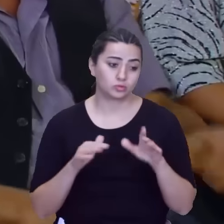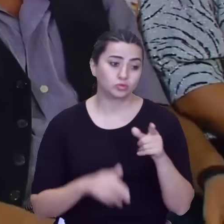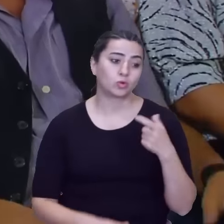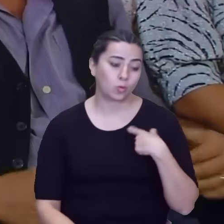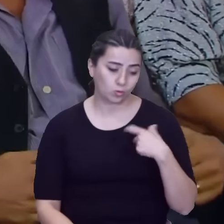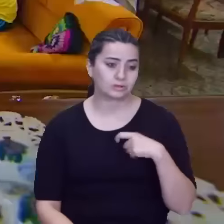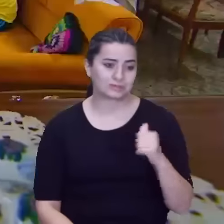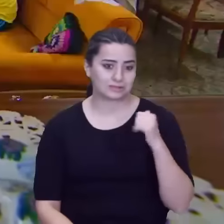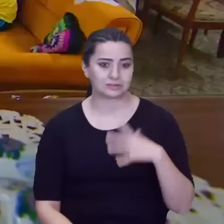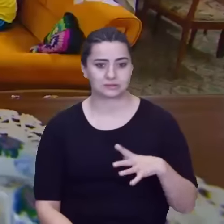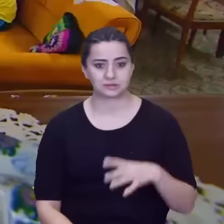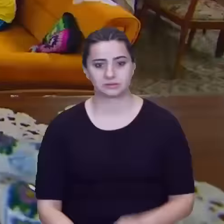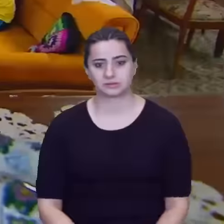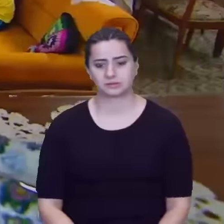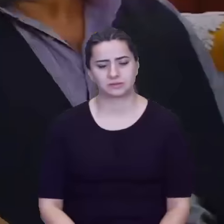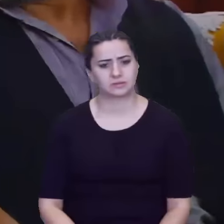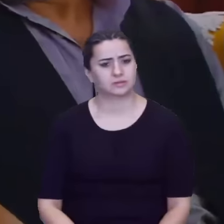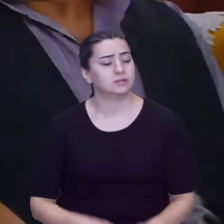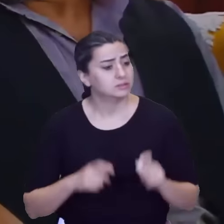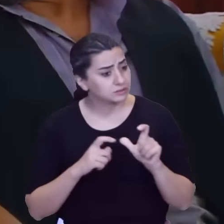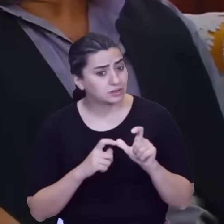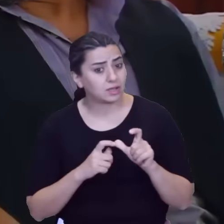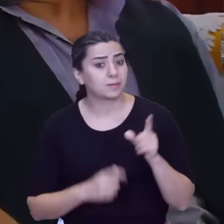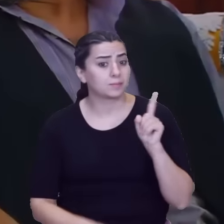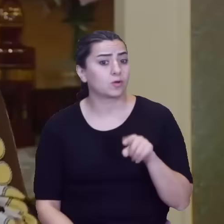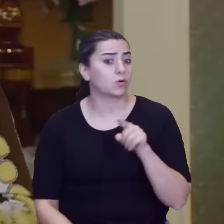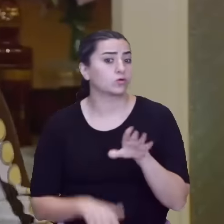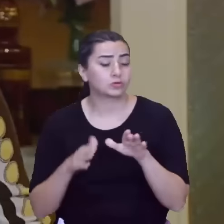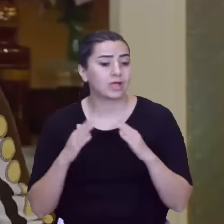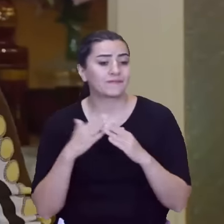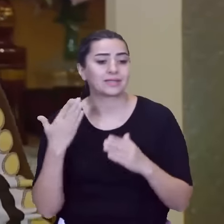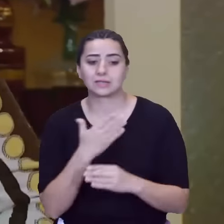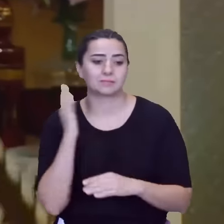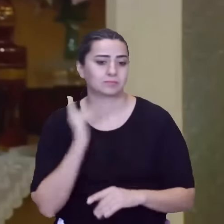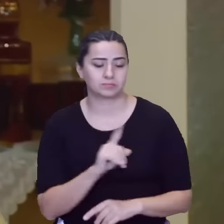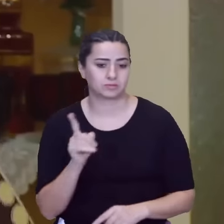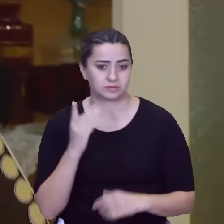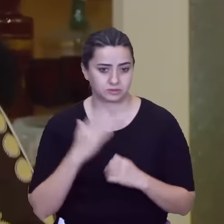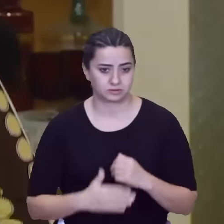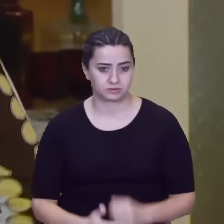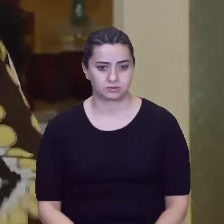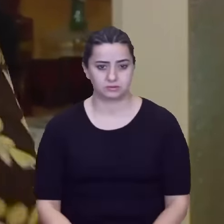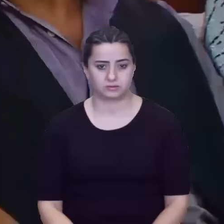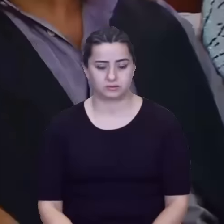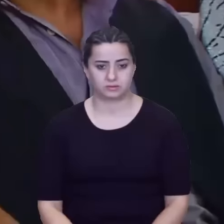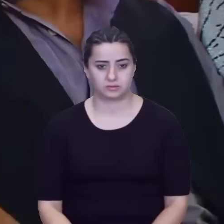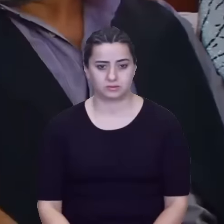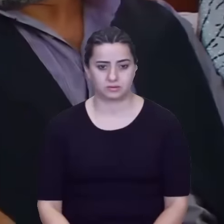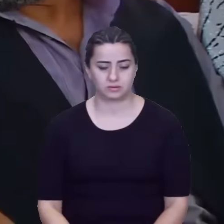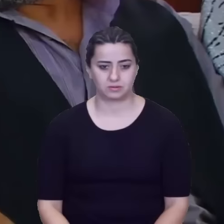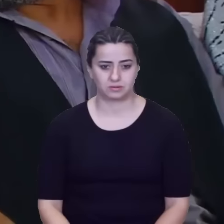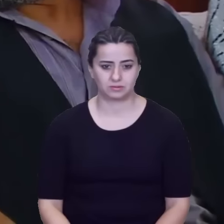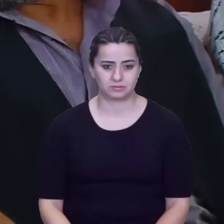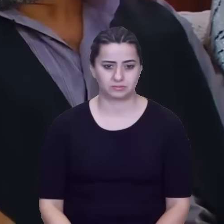özel bir kuştur yani. Seyfi, bir daha o kuş eve giremez. Arkasında ayakta. Hayatım,